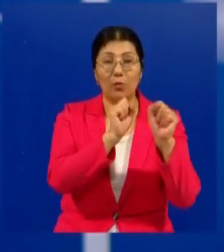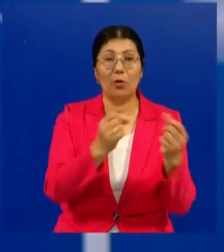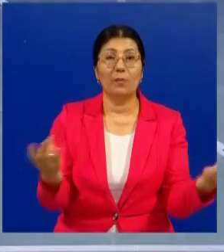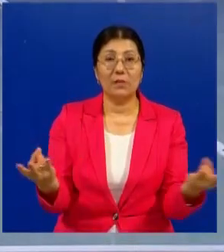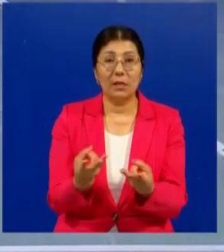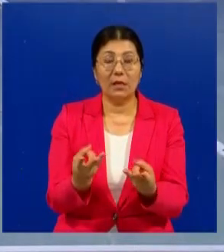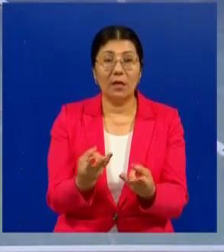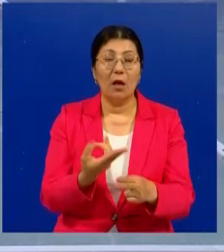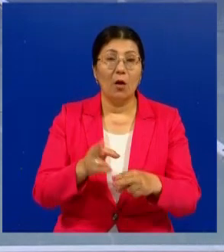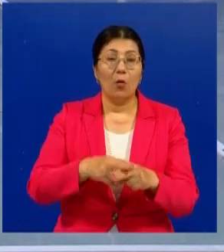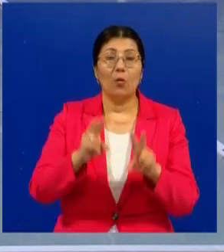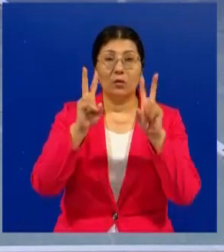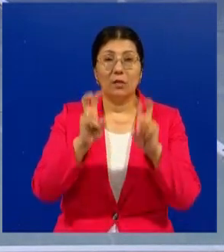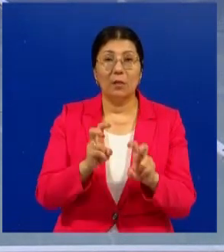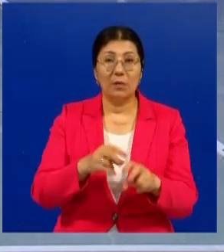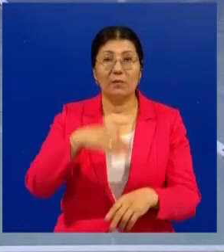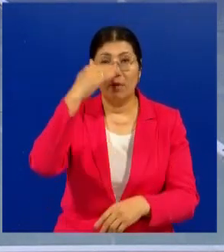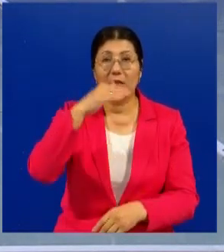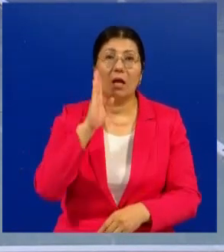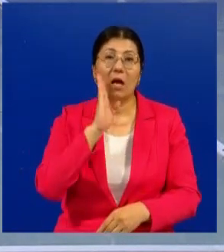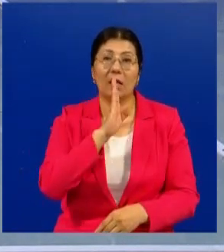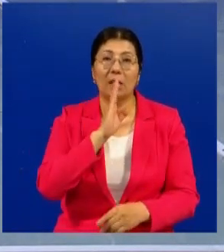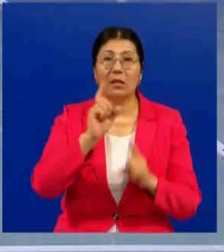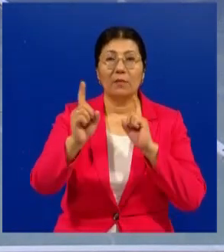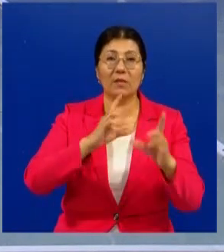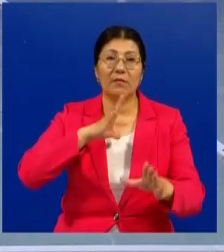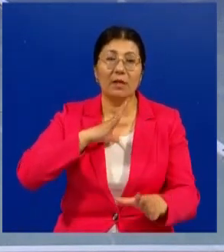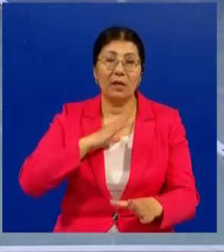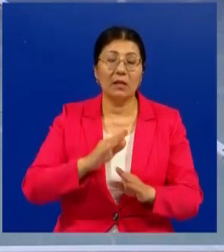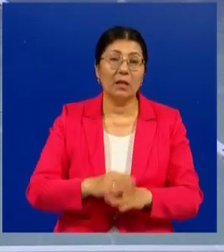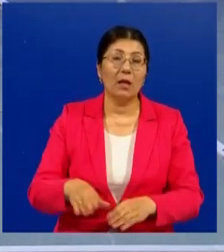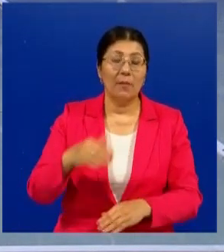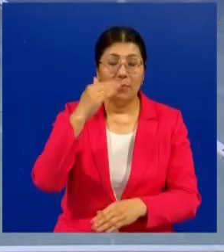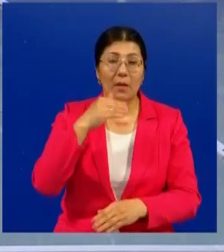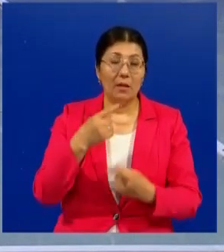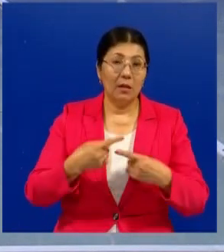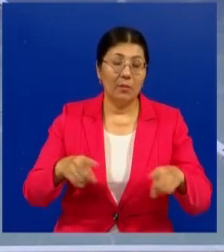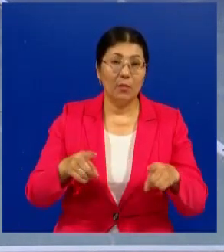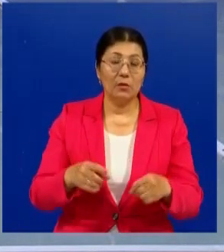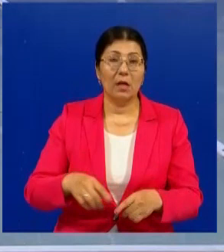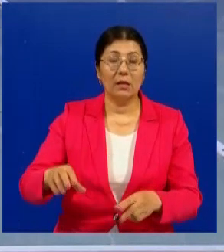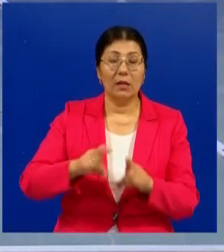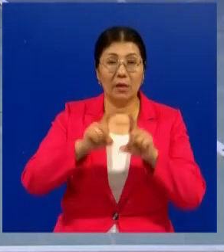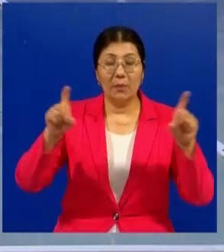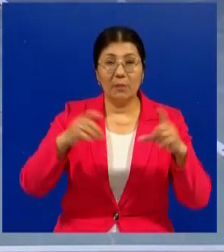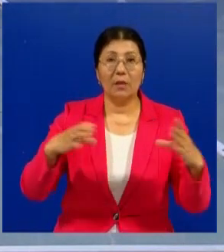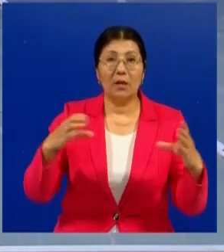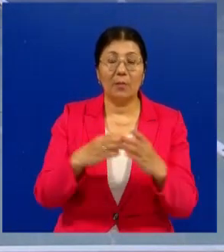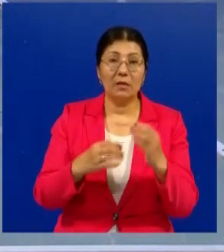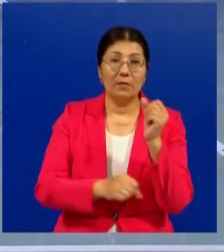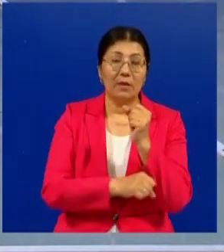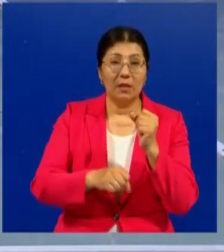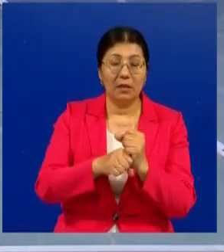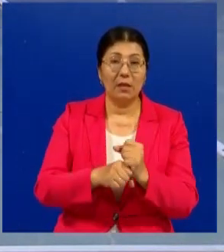керек. Осы тақырып аясында ата-аналар форумы өтті. Оған бала тәрбиелеп отырған ата-аналардан бөлек мектеп және қоғамдық ұйым өкілдері,